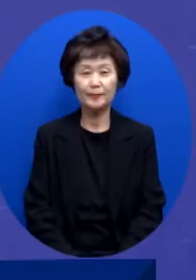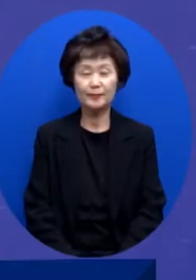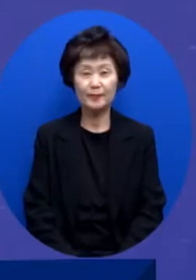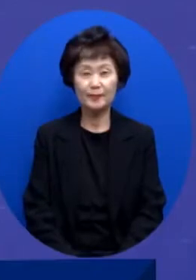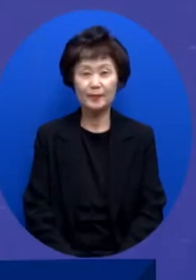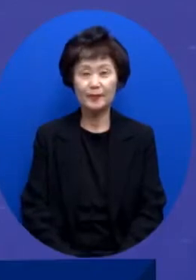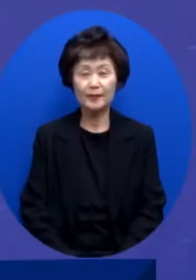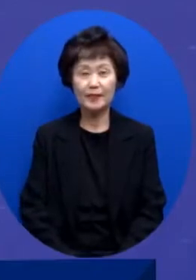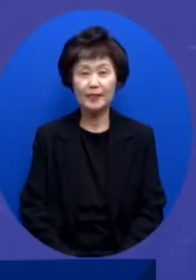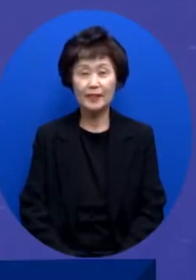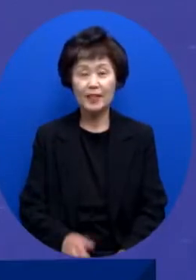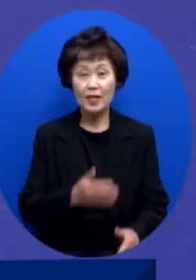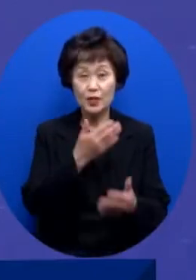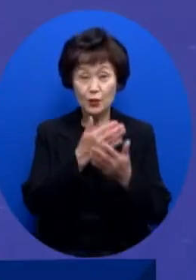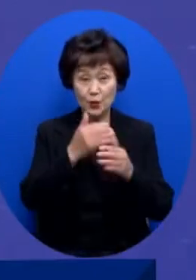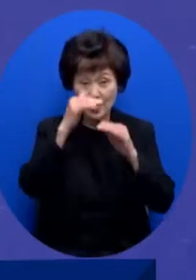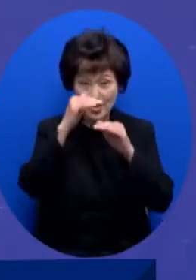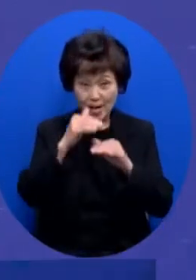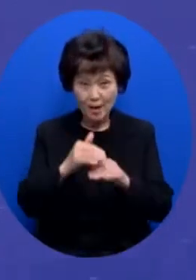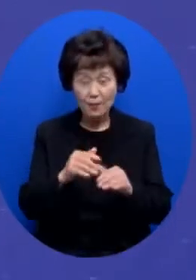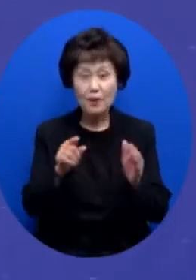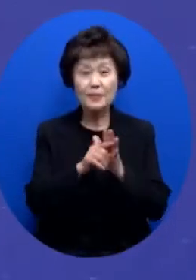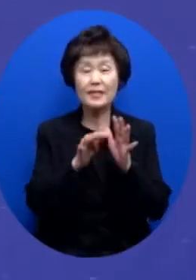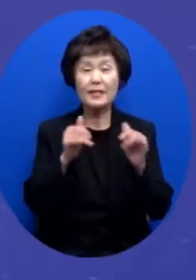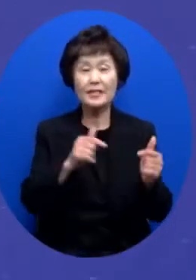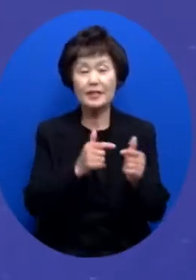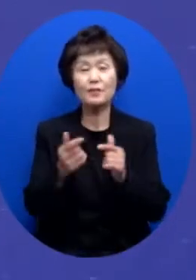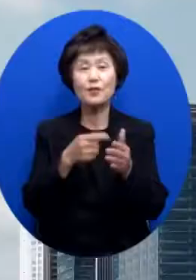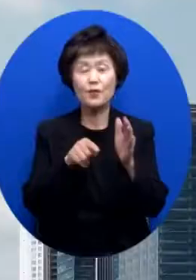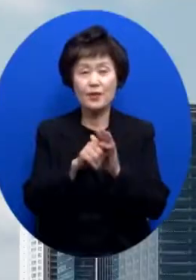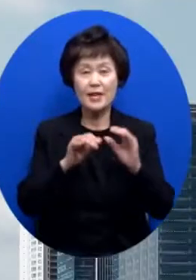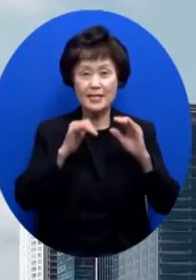주요 이슈를 살펴보는 소셜 브리핑 크리스천을 위한 세상 보기입니다.